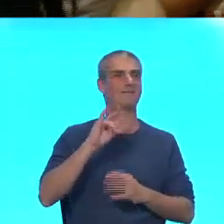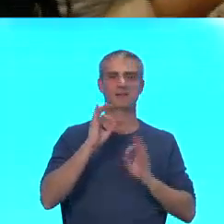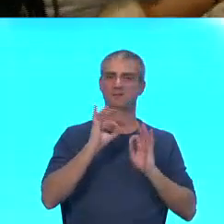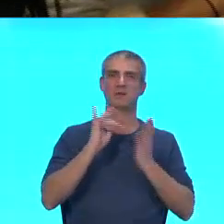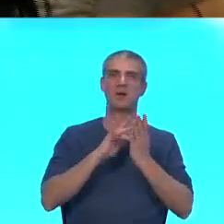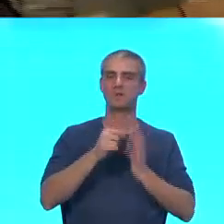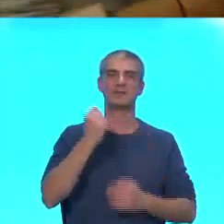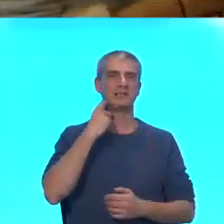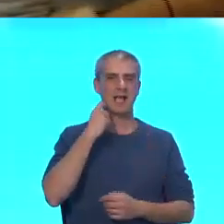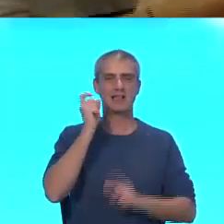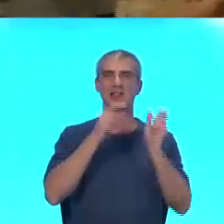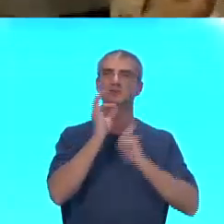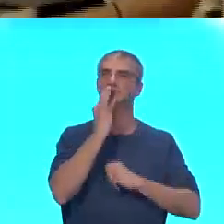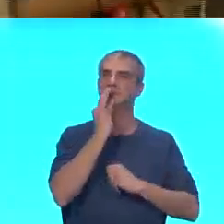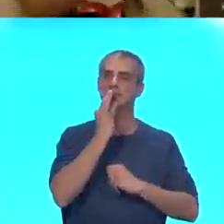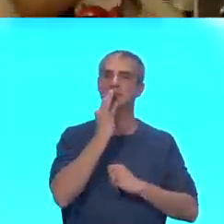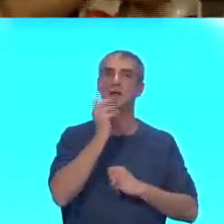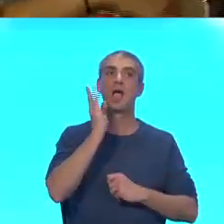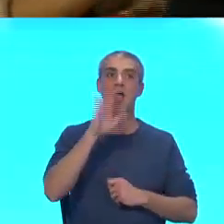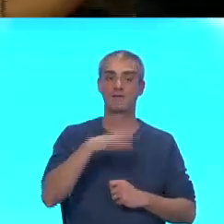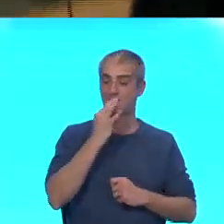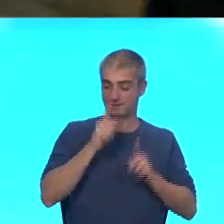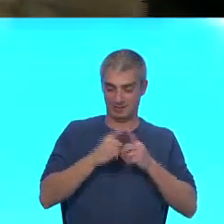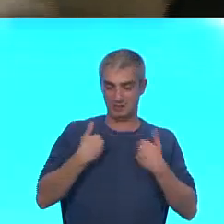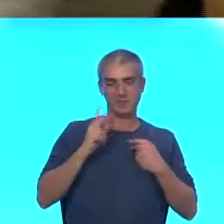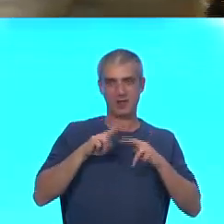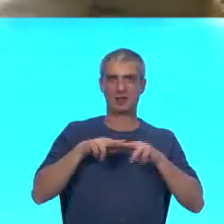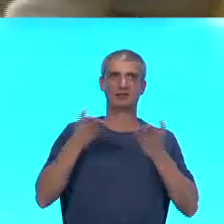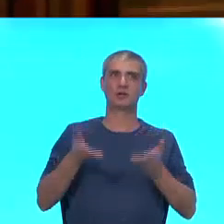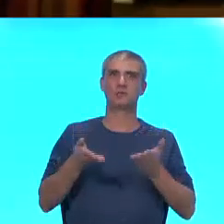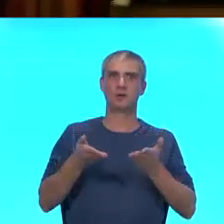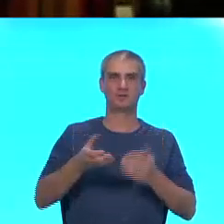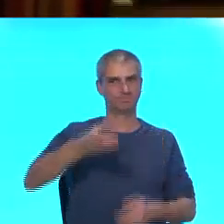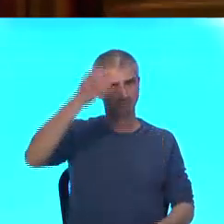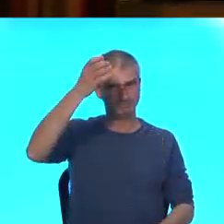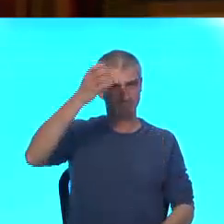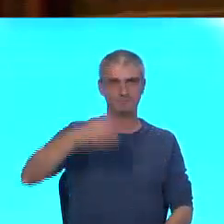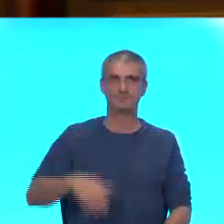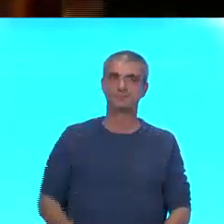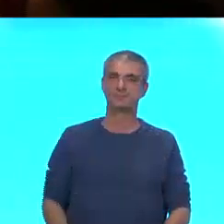לסבר? יאי, אנשים צעירים. אפילו צעיר כמוני יכול להיות.